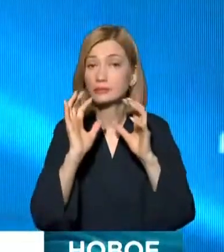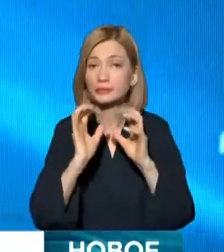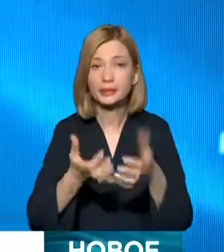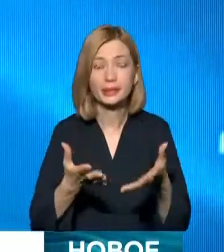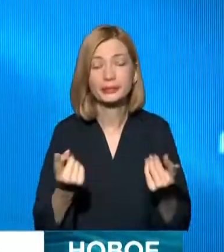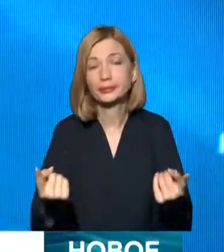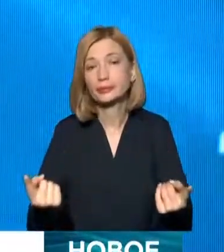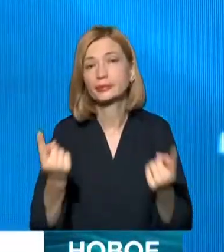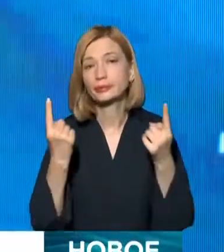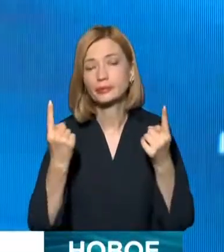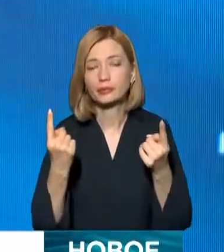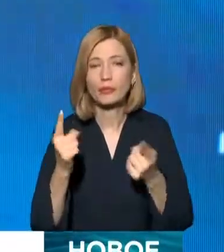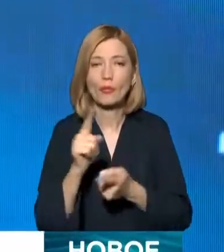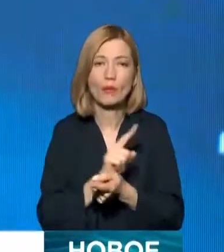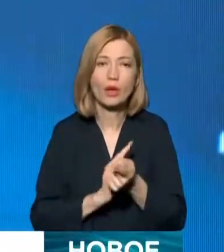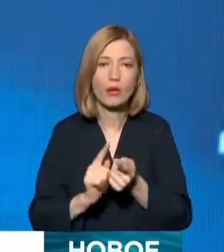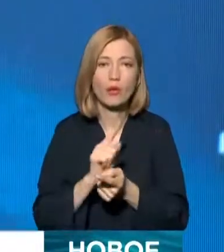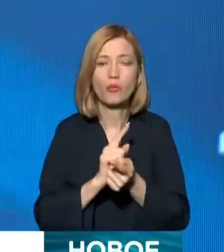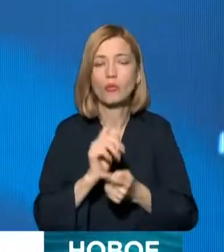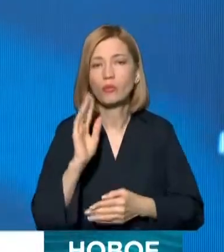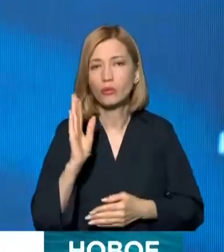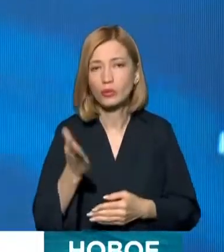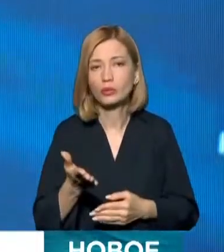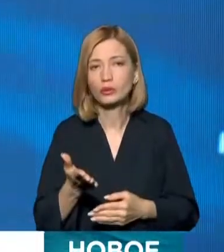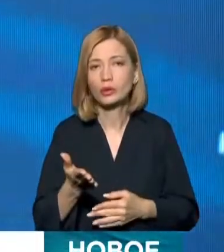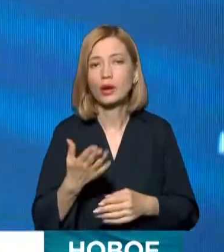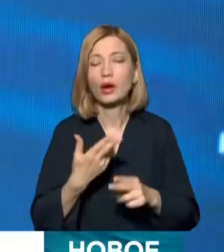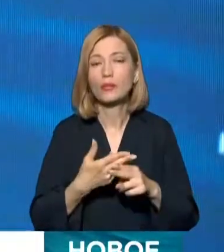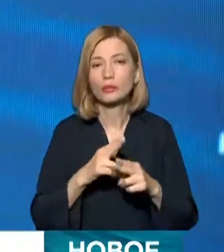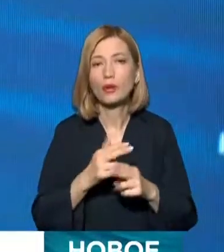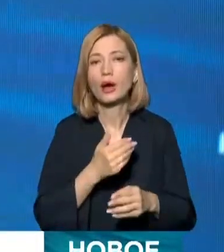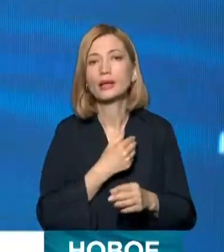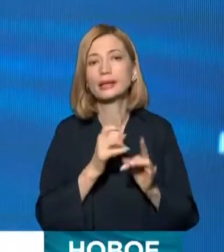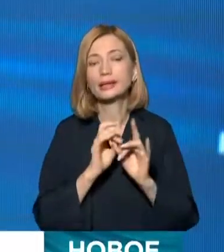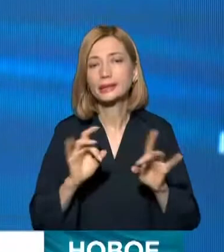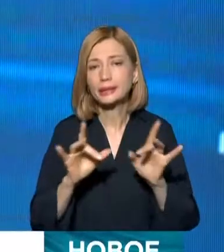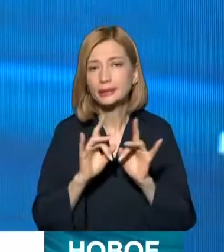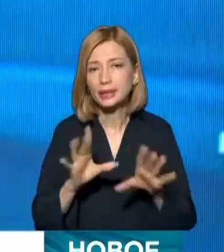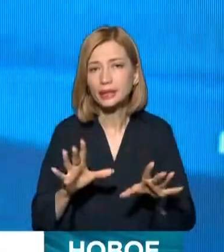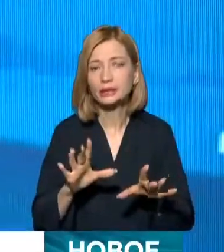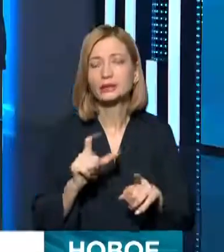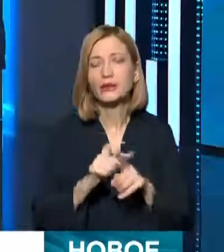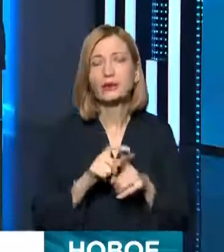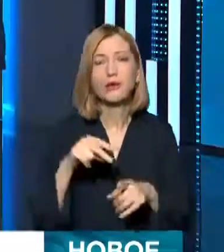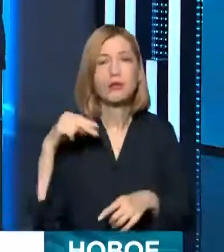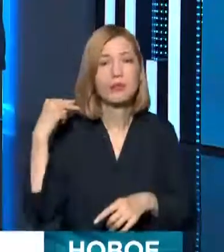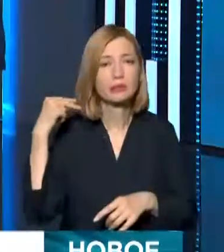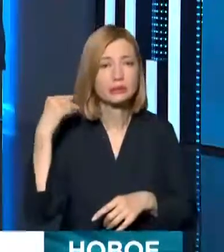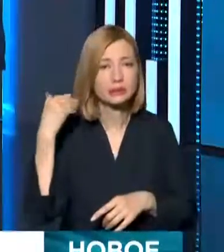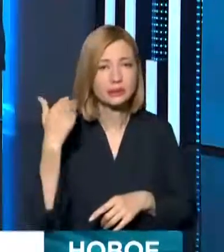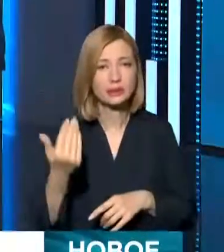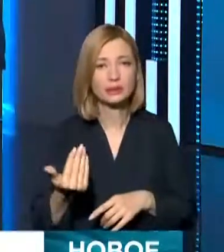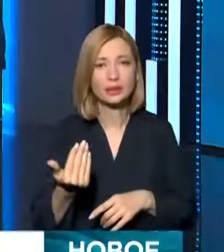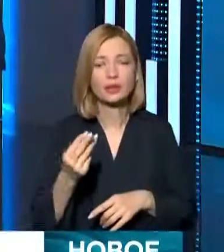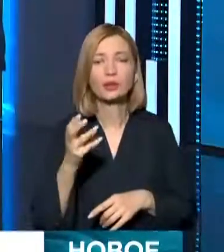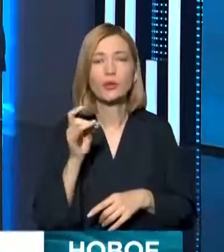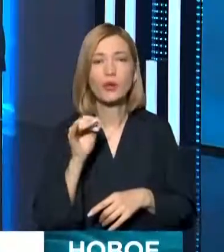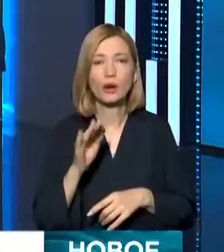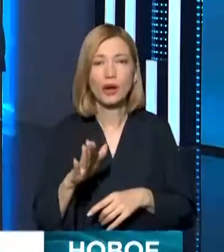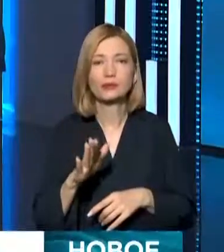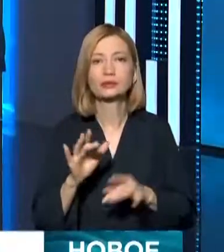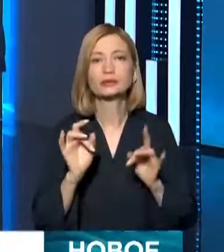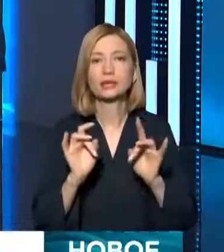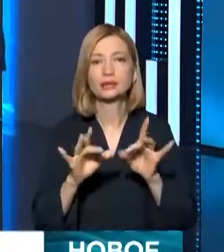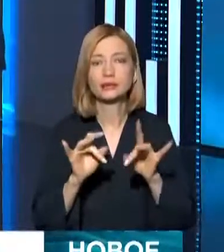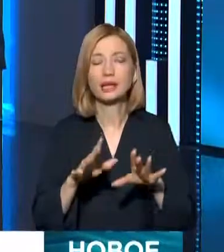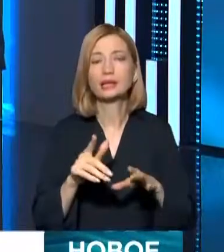большого переустройства. В этом свете вот хотелось бы процитировать, допустим, слова президента вот, Токаева в выступлении на